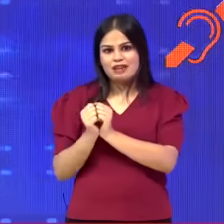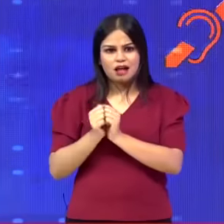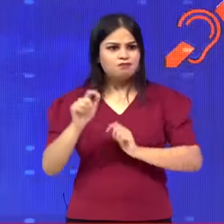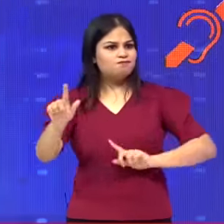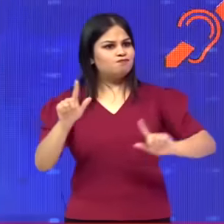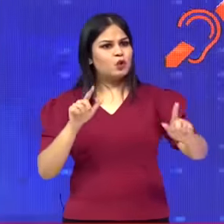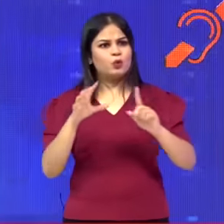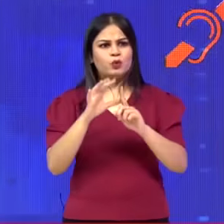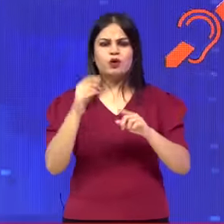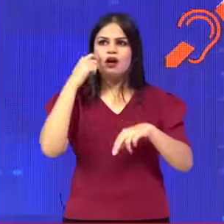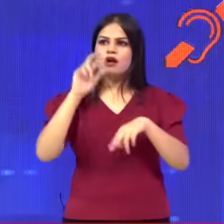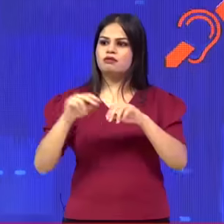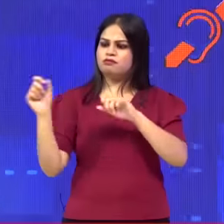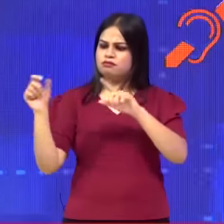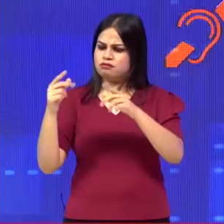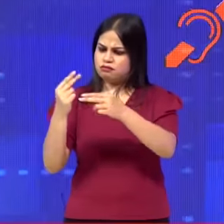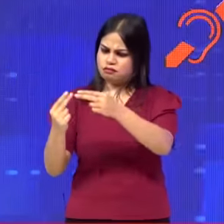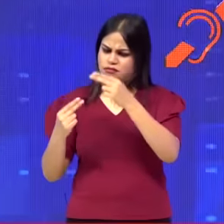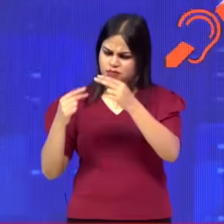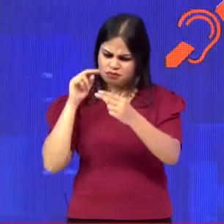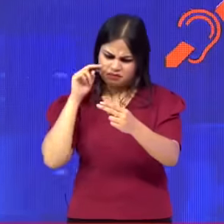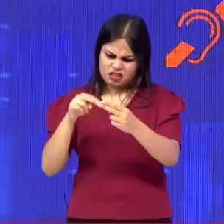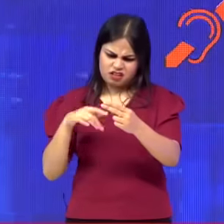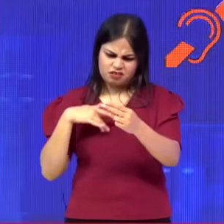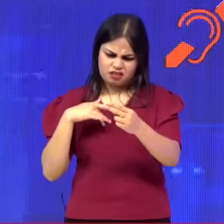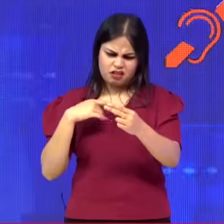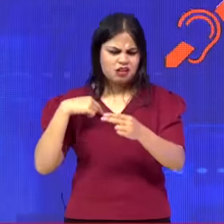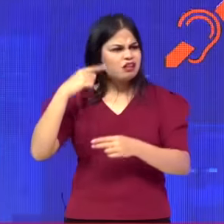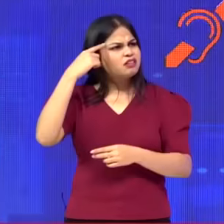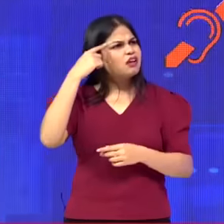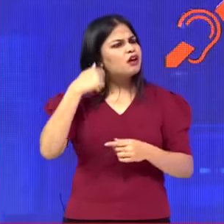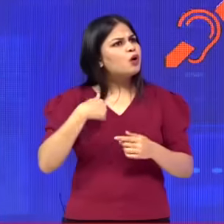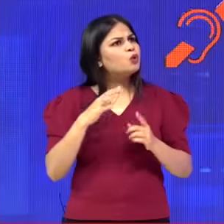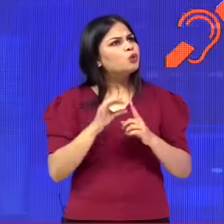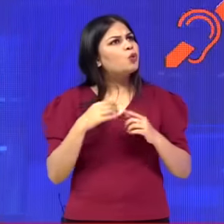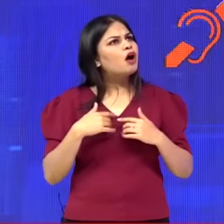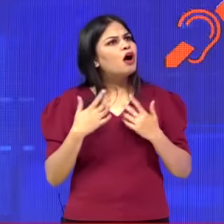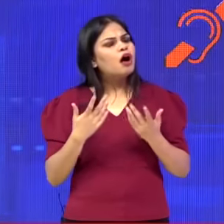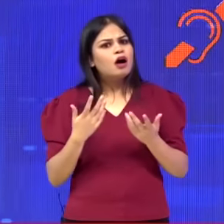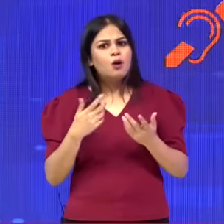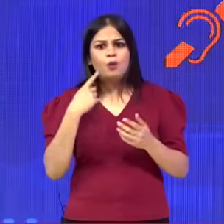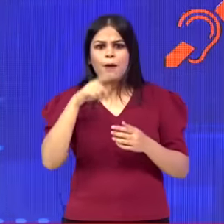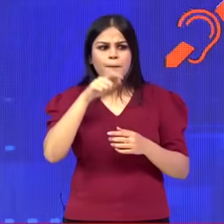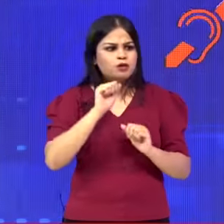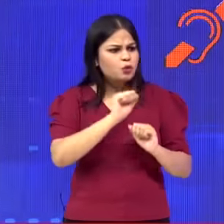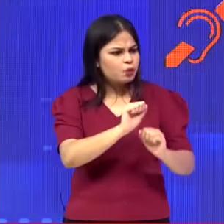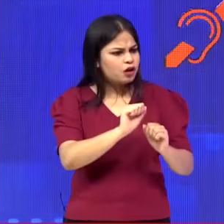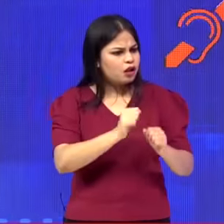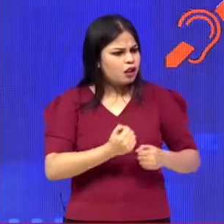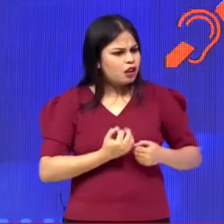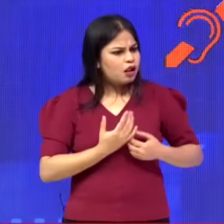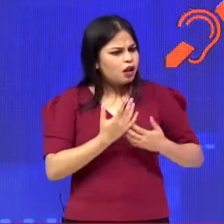और जब उनके सीन्स आते हैं मेरे पास तो मैं तो सोचता हूँ कि यार मैं, मुझे क्या हो गया यार, this guy has gone